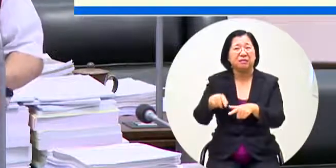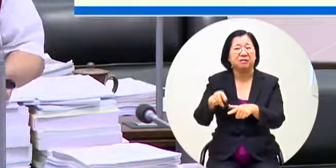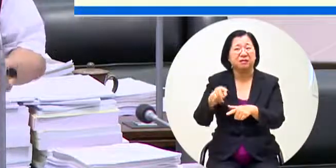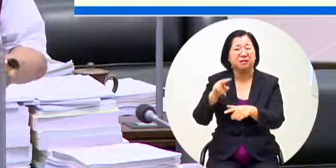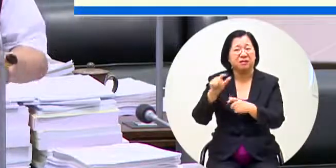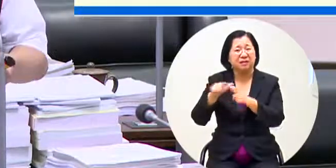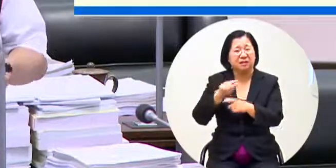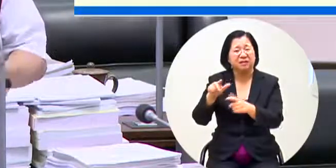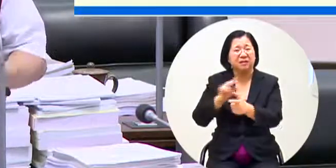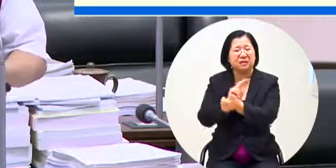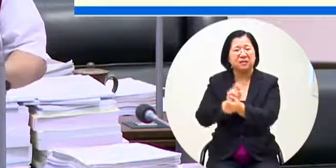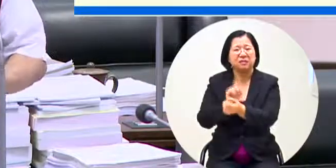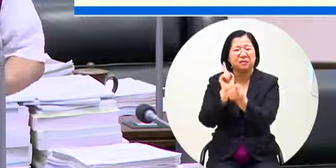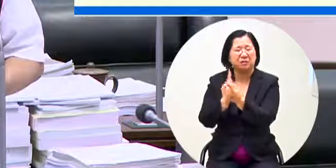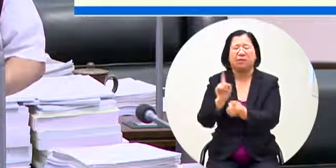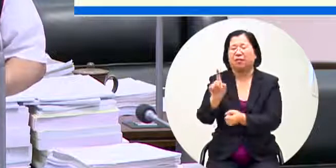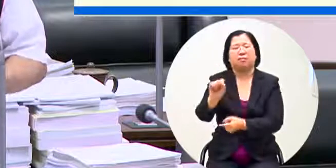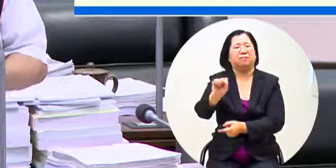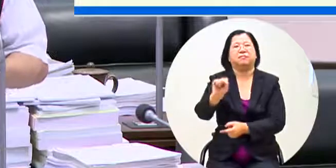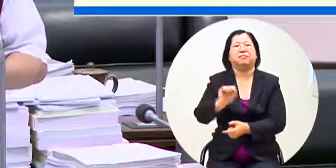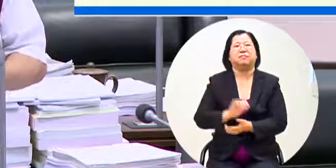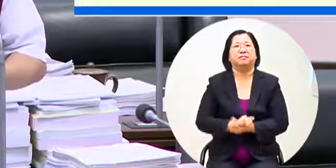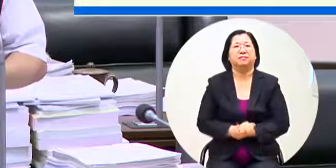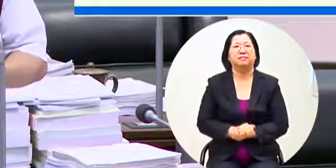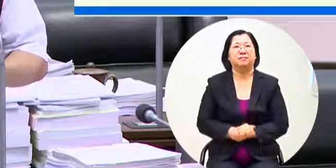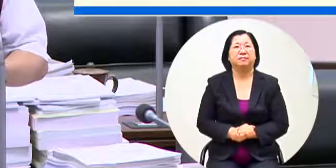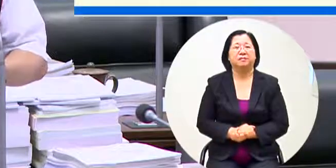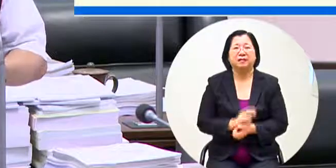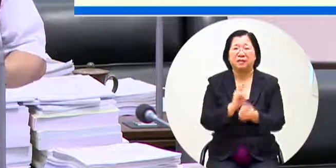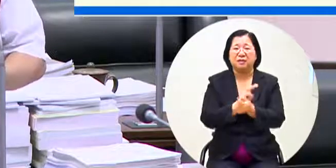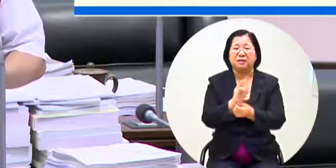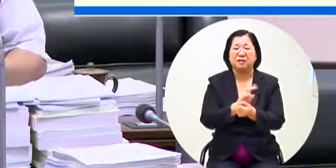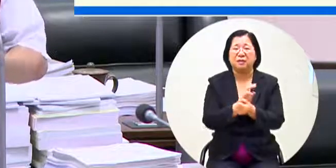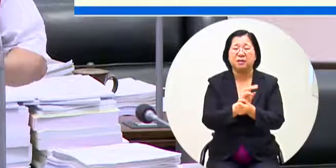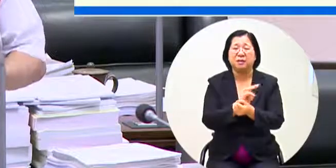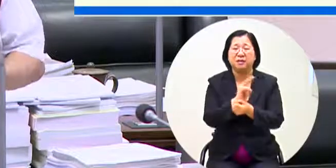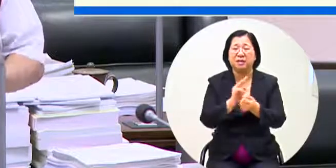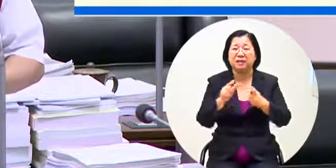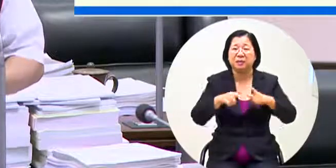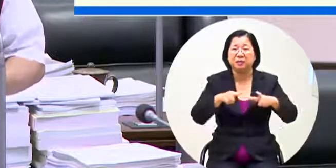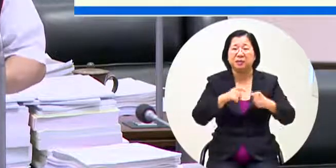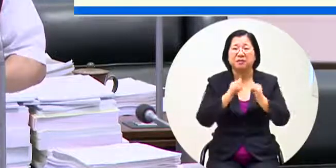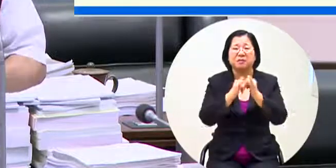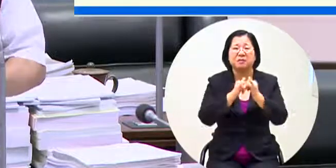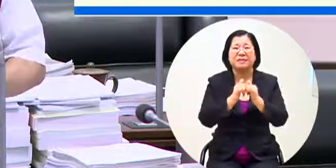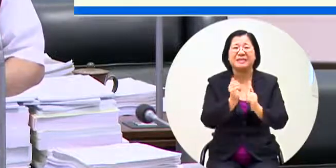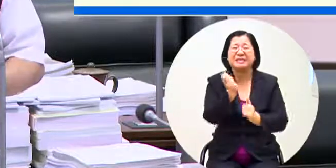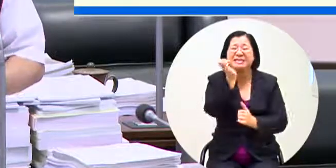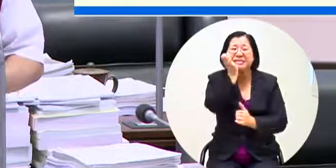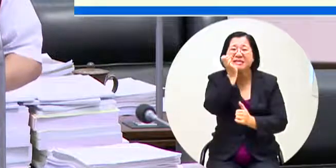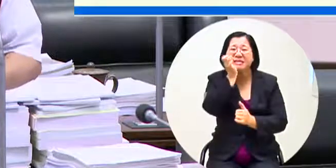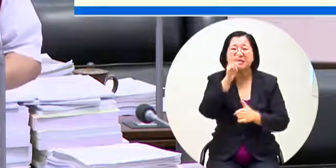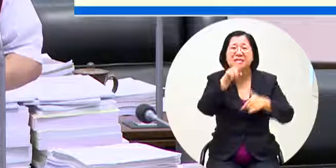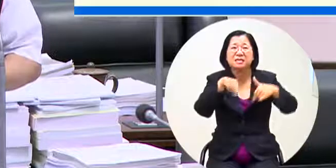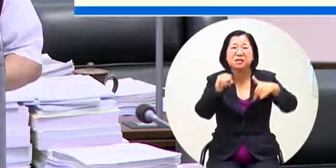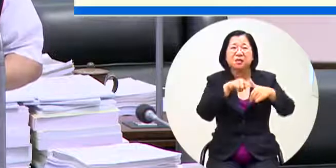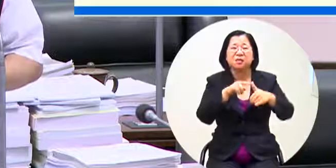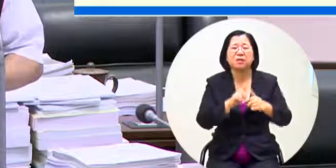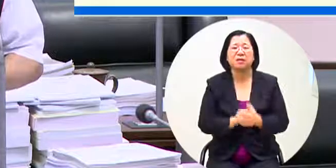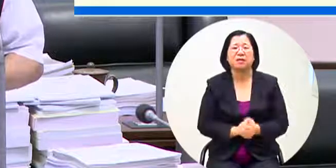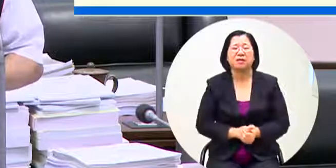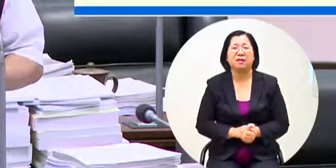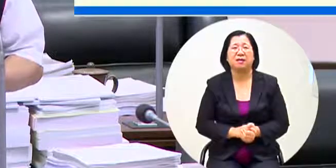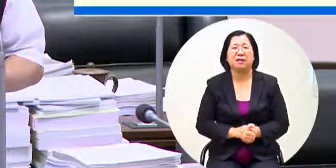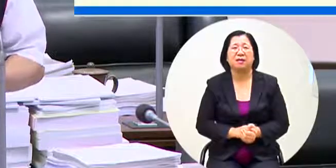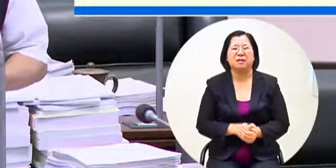临门人就长期以来，哦，石化区、石化专业区，和咱中油啊，即、這個、污染的即个程度